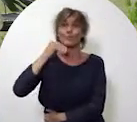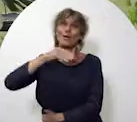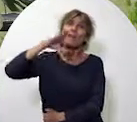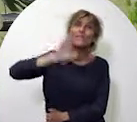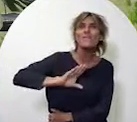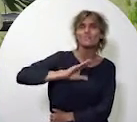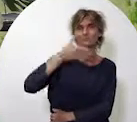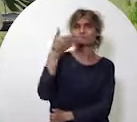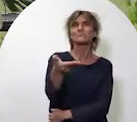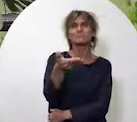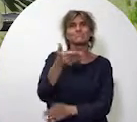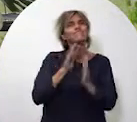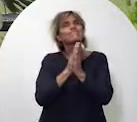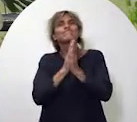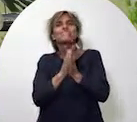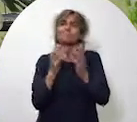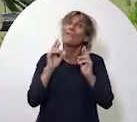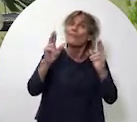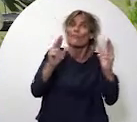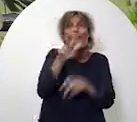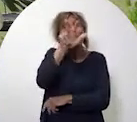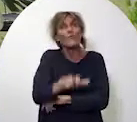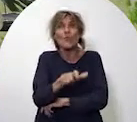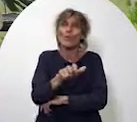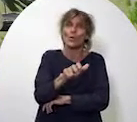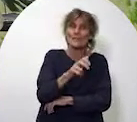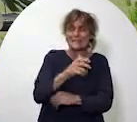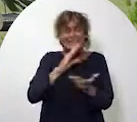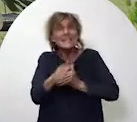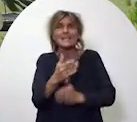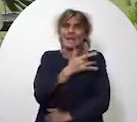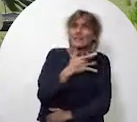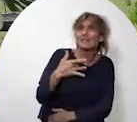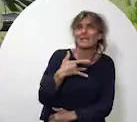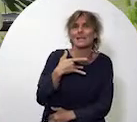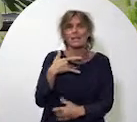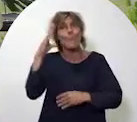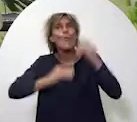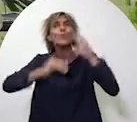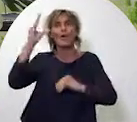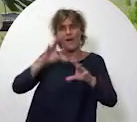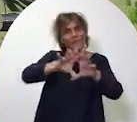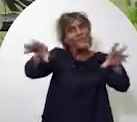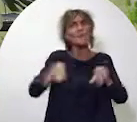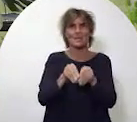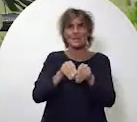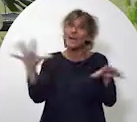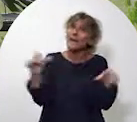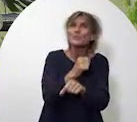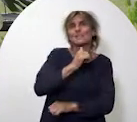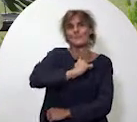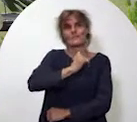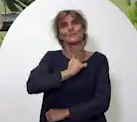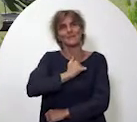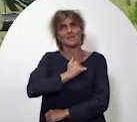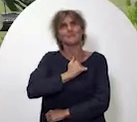et à vous tous j'adresse mes voeux les plus sincères de santé de bonheur familial et